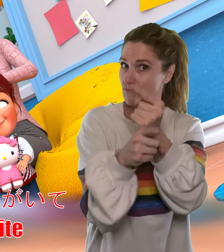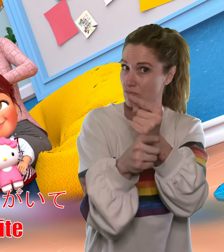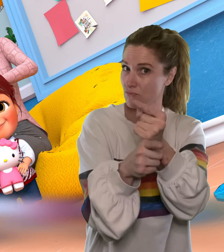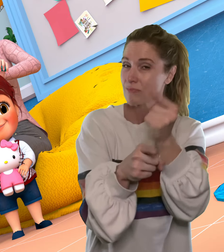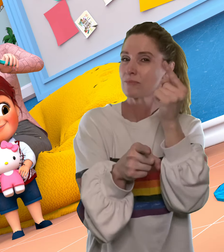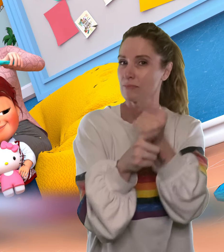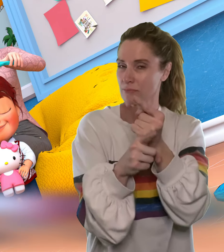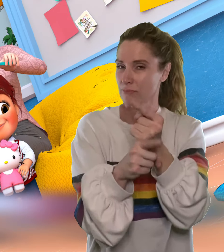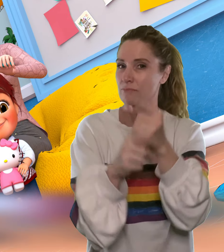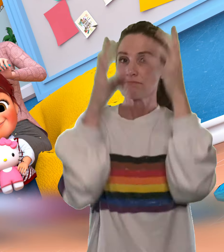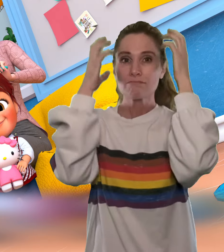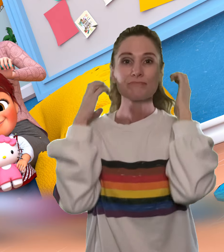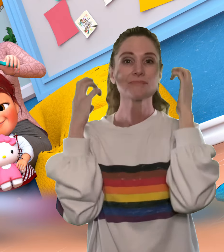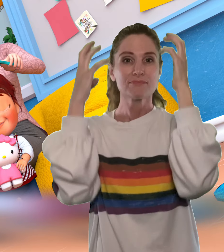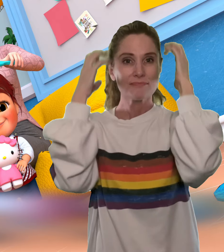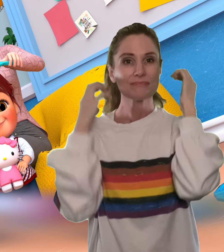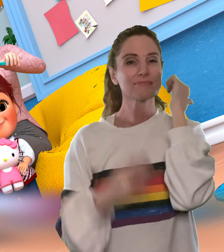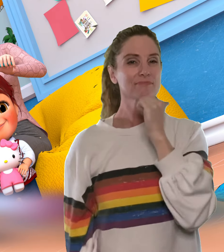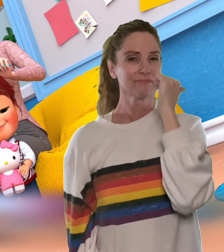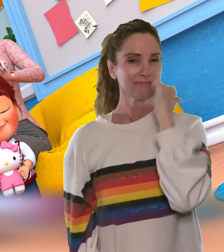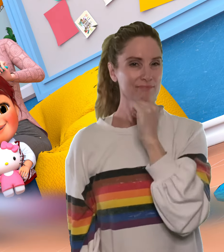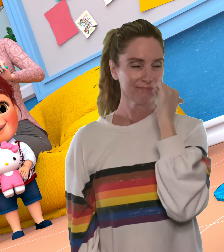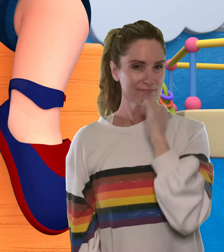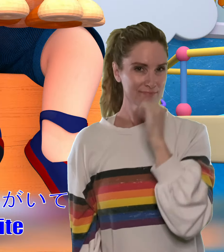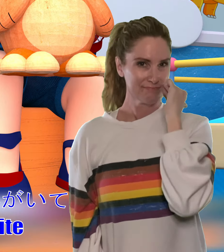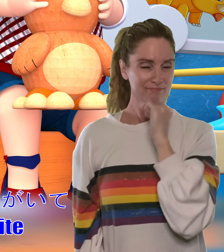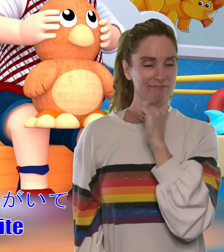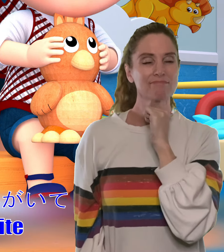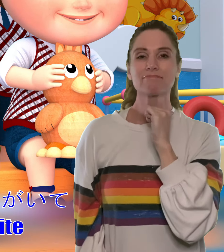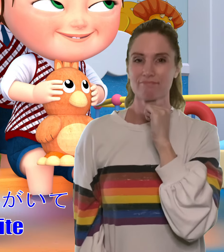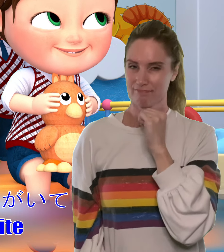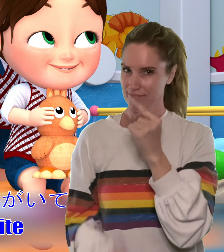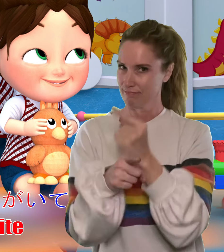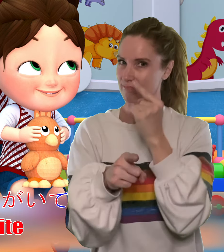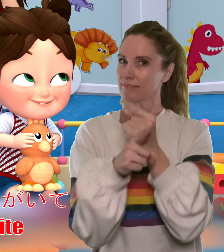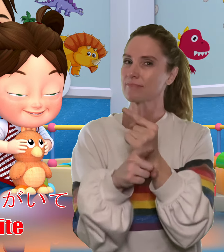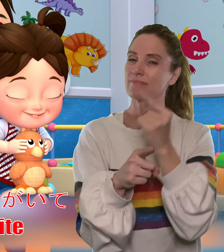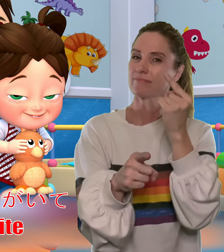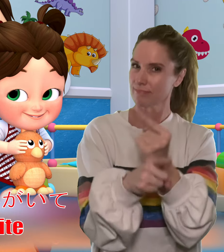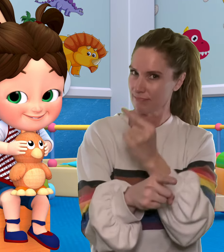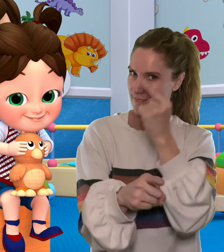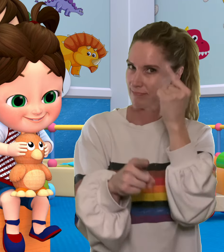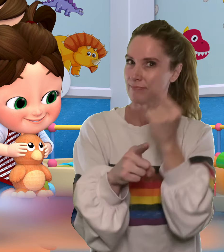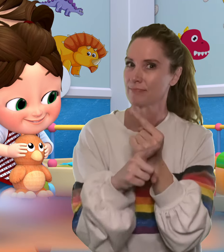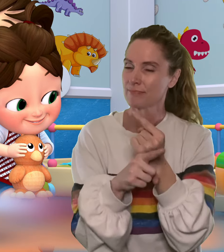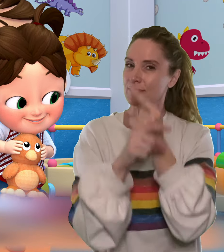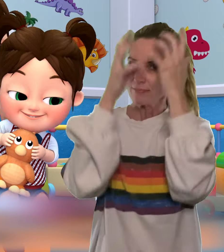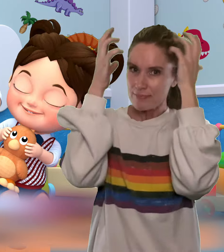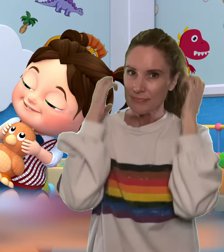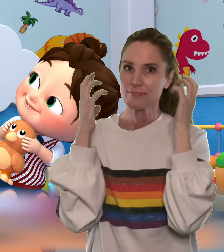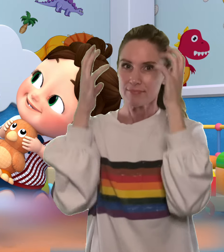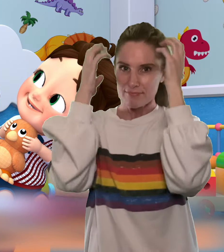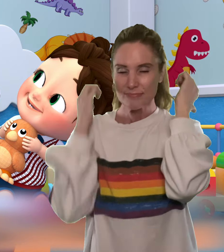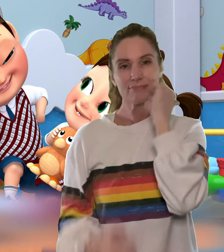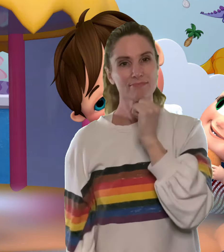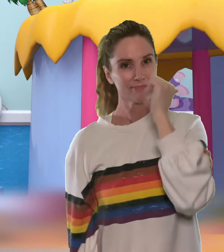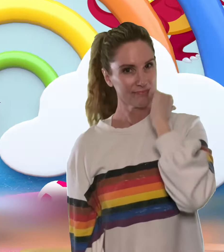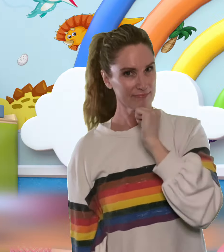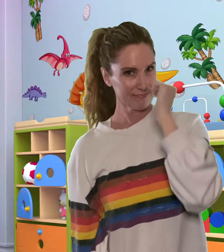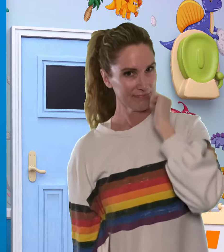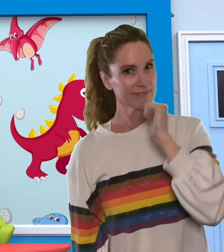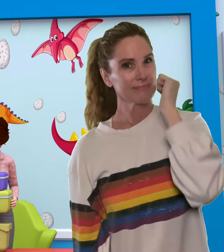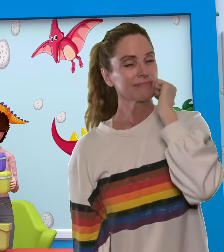溶かして毎日ねちゃんとちゃんと溶かして毎日